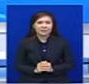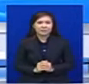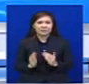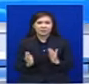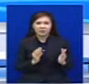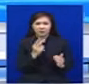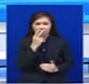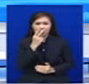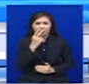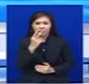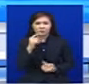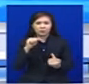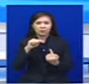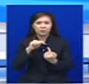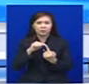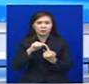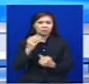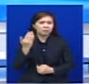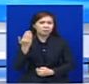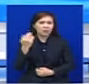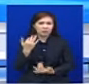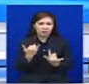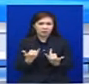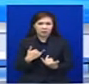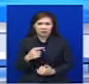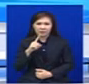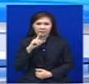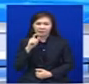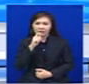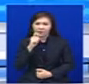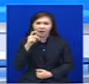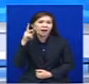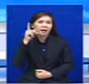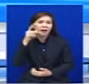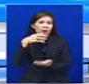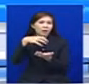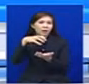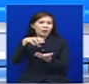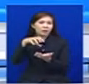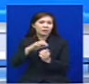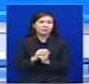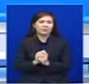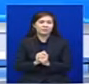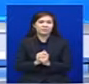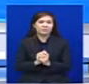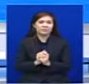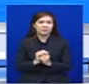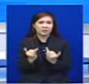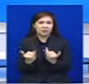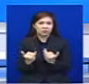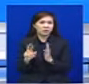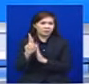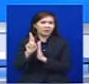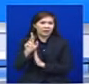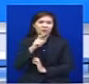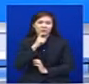ส่วนความคืบหน้าล่าสุดจากเหตุการณ์ที่เกิดขึ้นนะครับเราจะไปตรวจสอบกับผู้สื่อข่าวของเราที่อยู่ในพื้นที่คุณรัชพลงามกระบวนตอนนี้อยู่ในพื้น